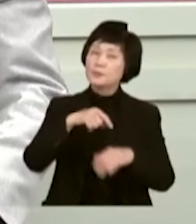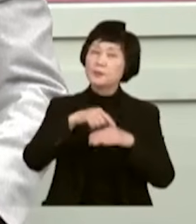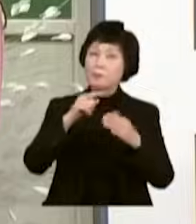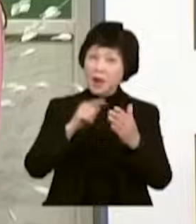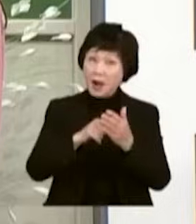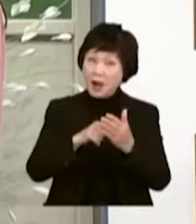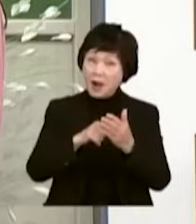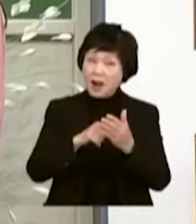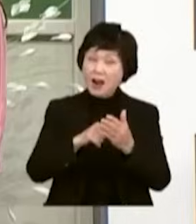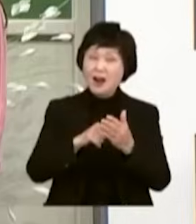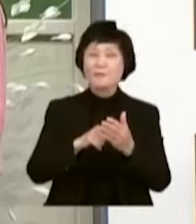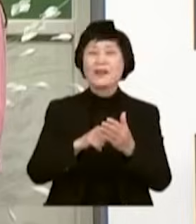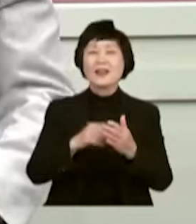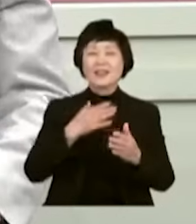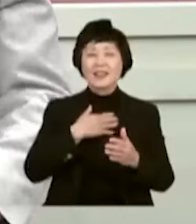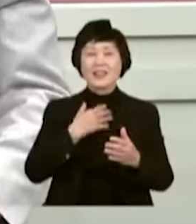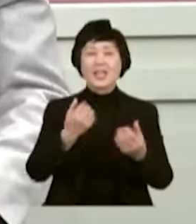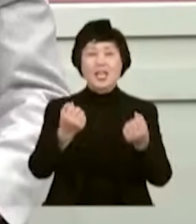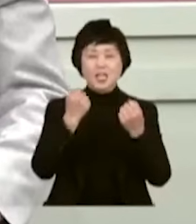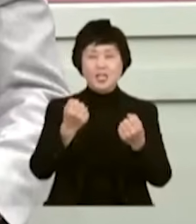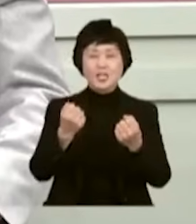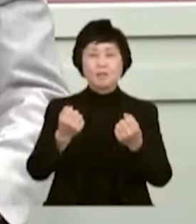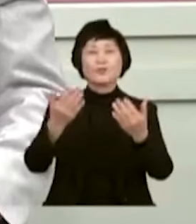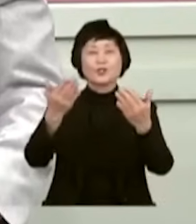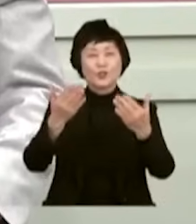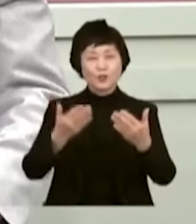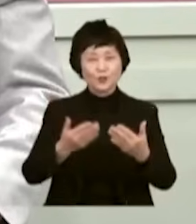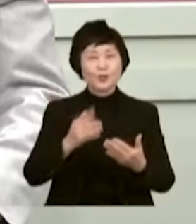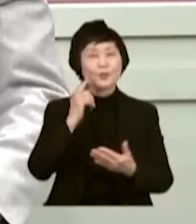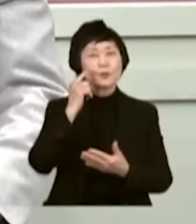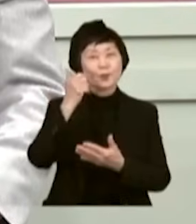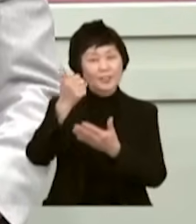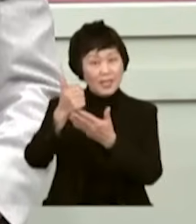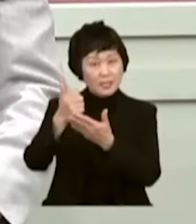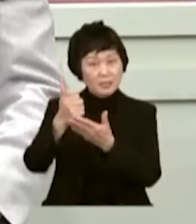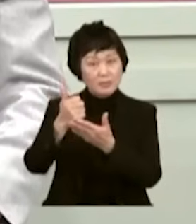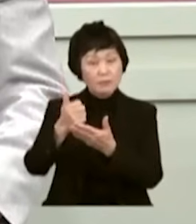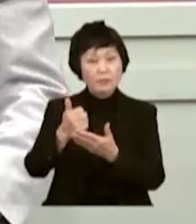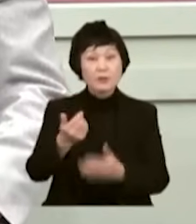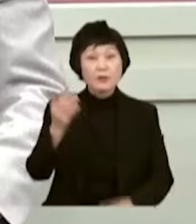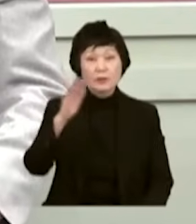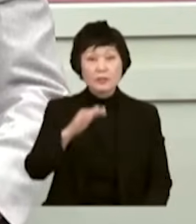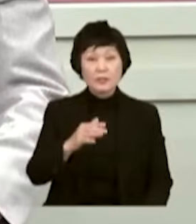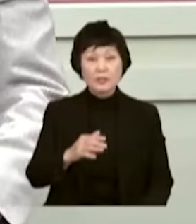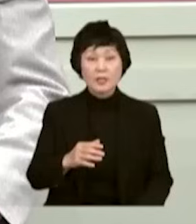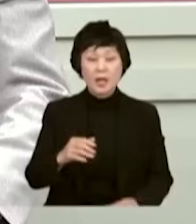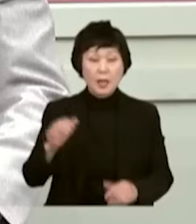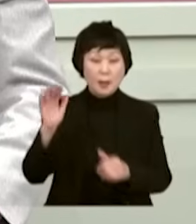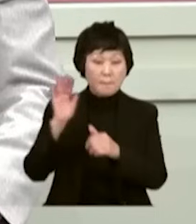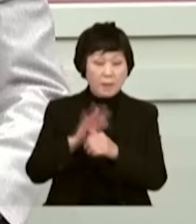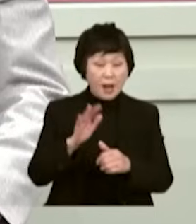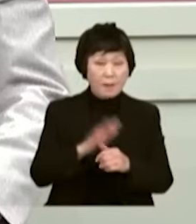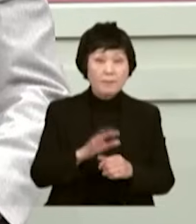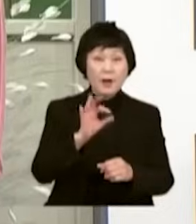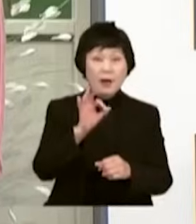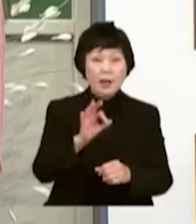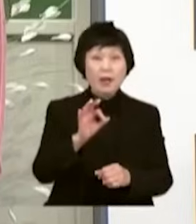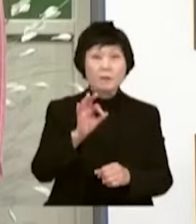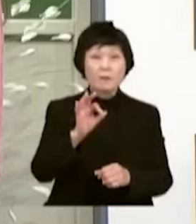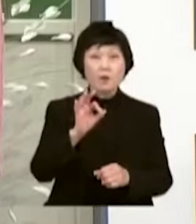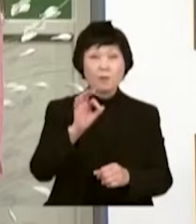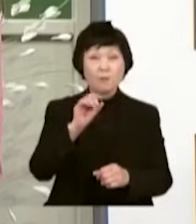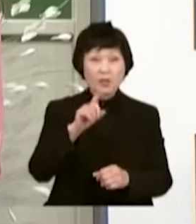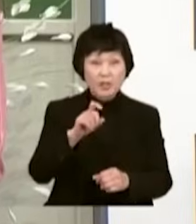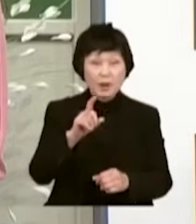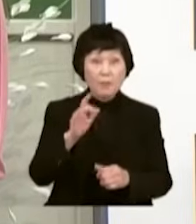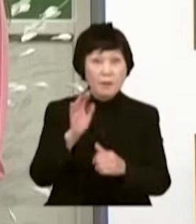희망을 주시고 힘을 주셨어요. 그래서 정말 또 한번 한두 열 번 여러 번 떨어져 봐요. 나는 이쪽 분야에 재능이 없다고 그 생각할